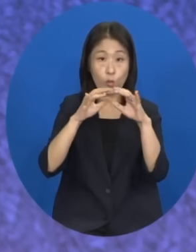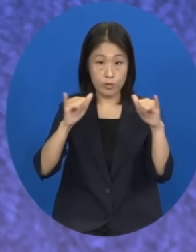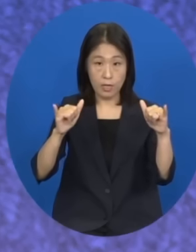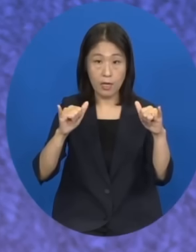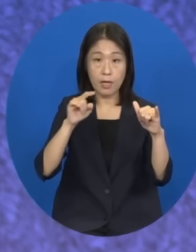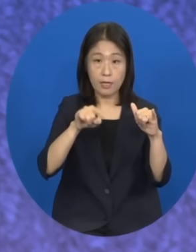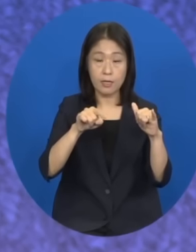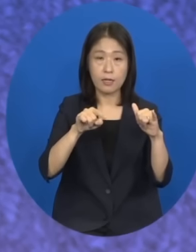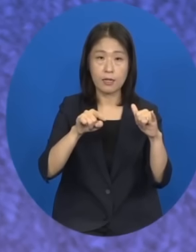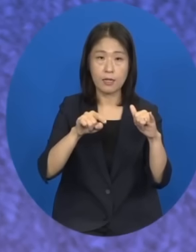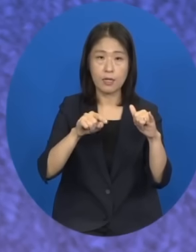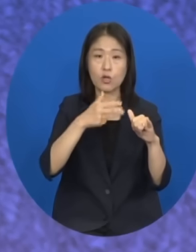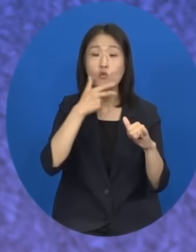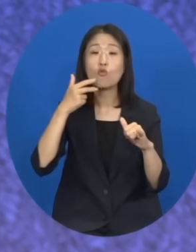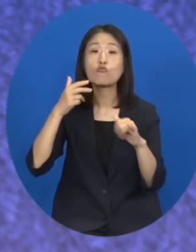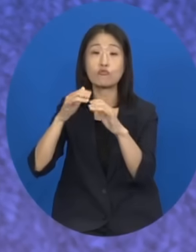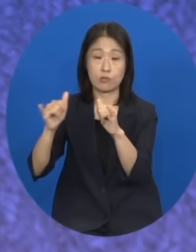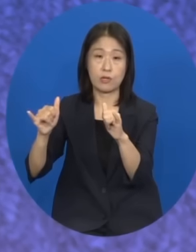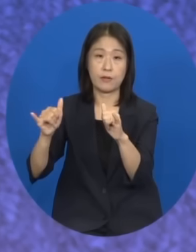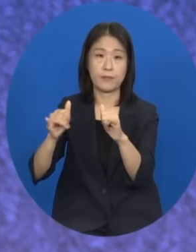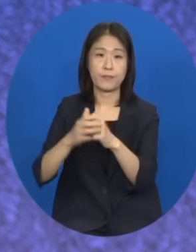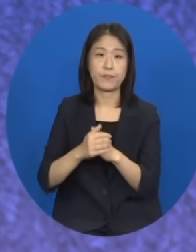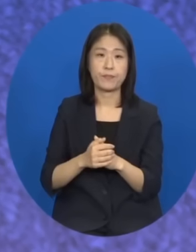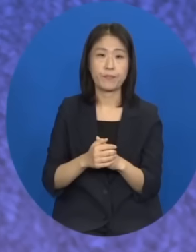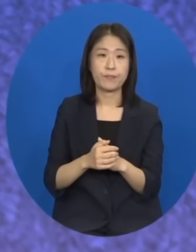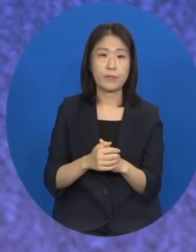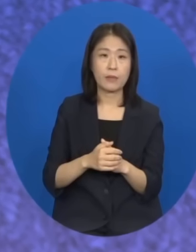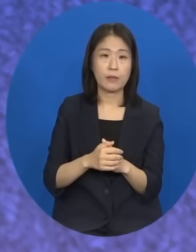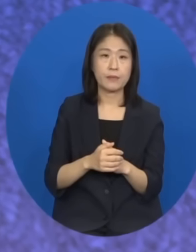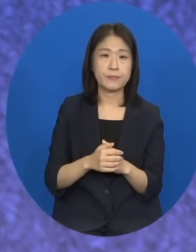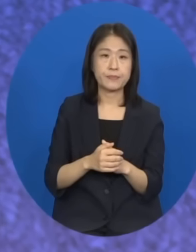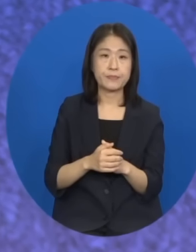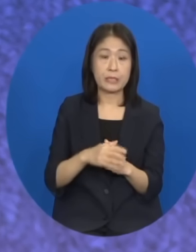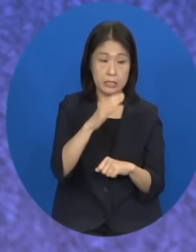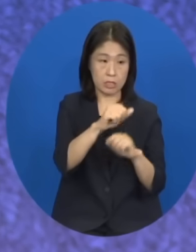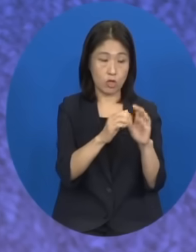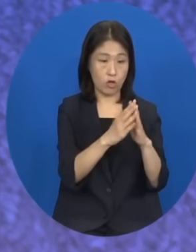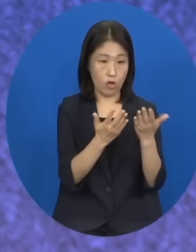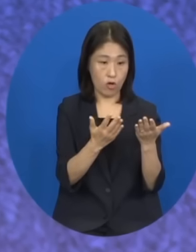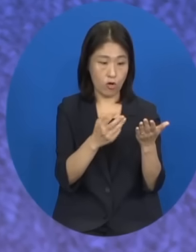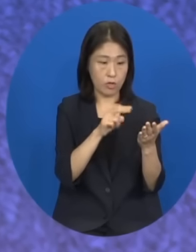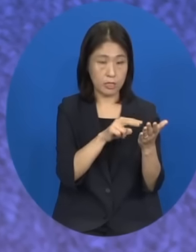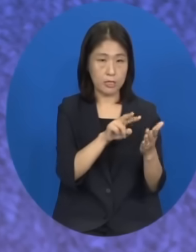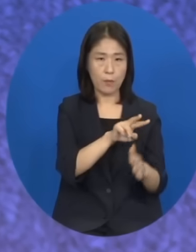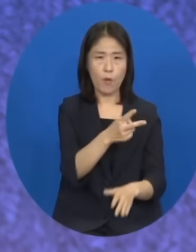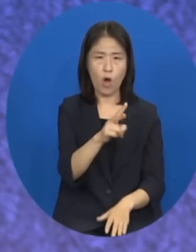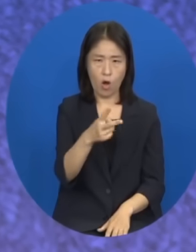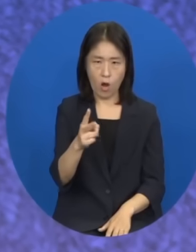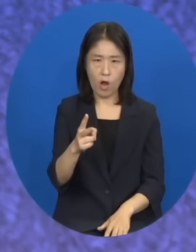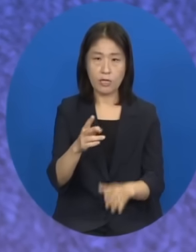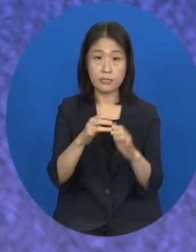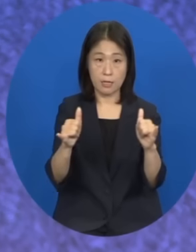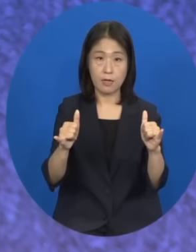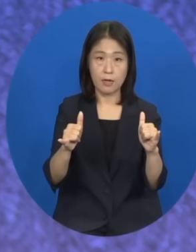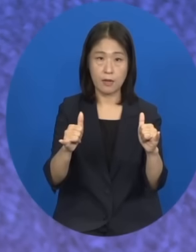존 러스, 우리에게 성경책을 번역해 준 분도 영국 분이죠.